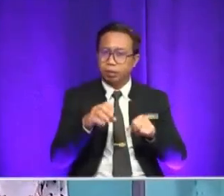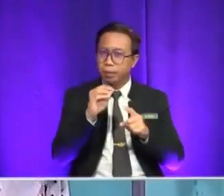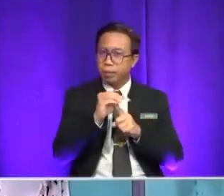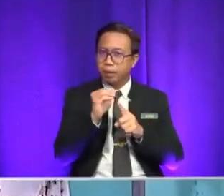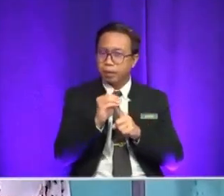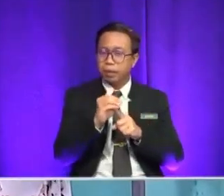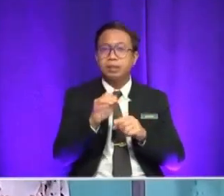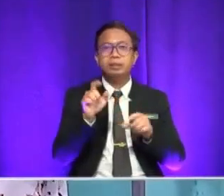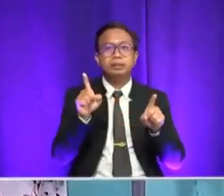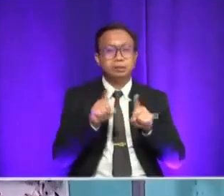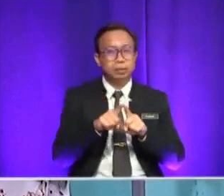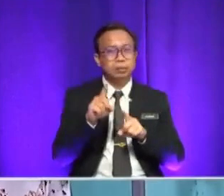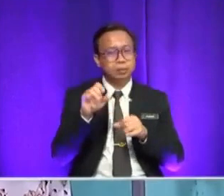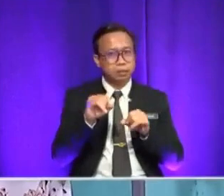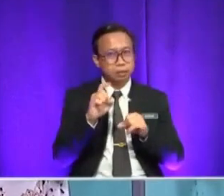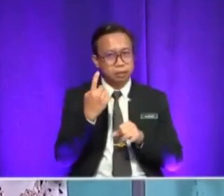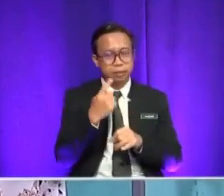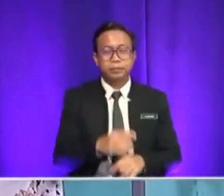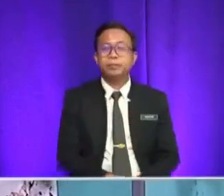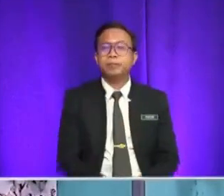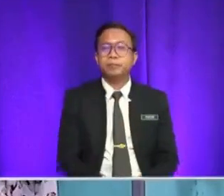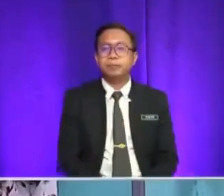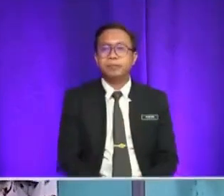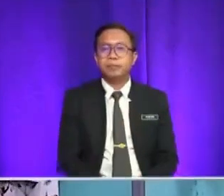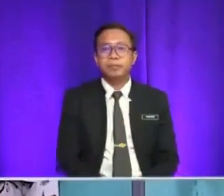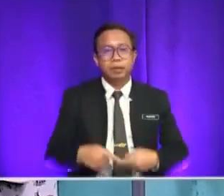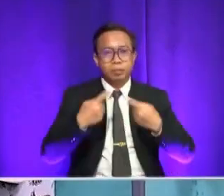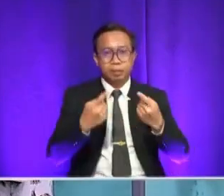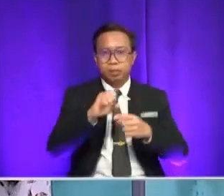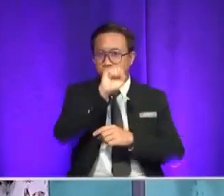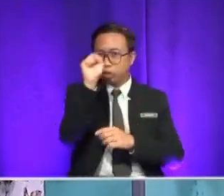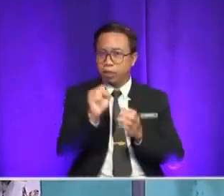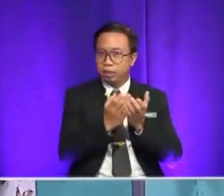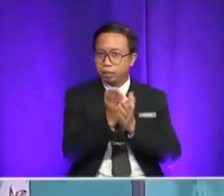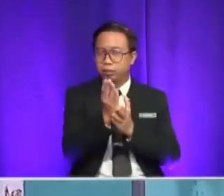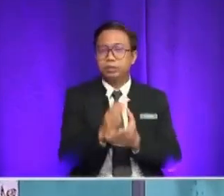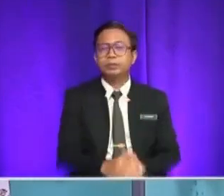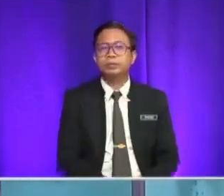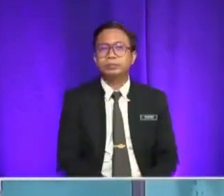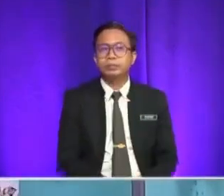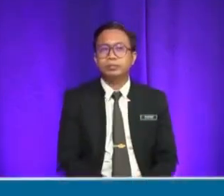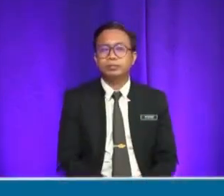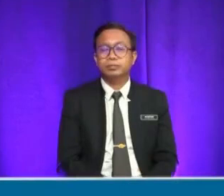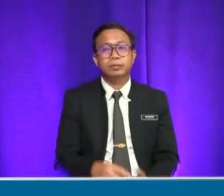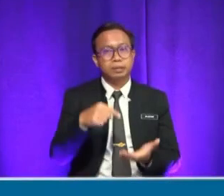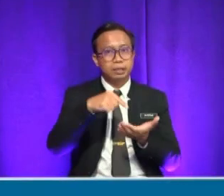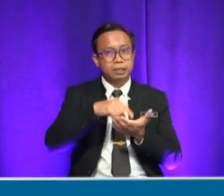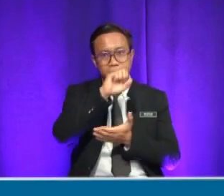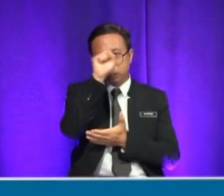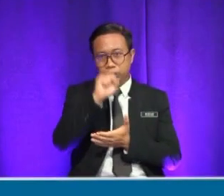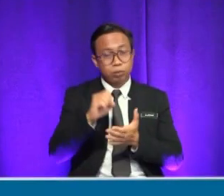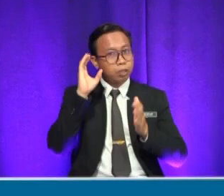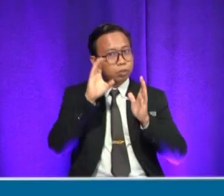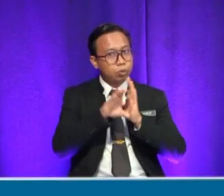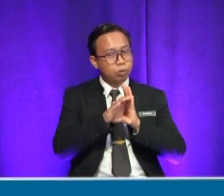dapat tetap 2 markah. Okey, kita pergi soalan seterusnya. Boleh cikgu? Okey, ini pula soalan